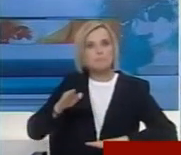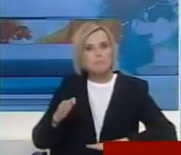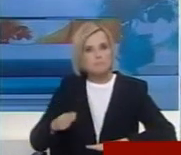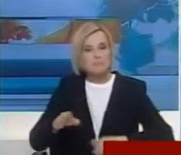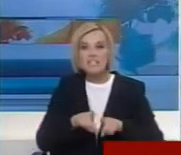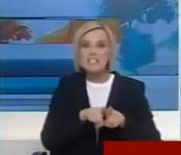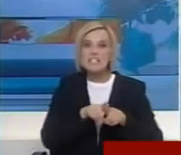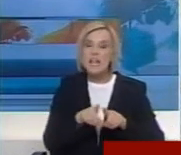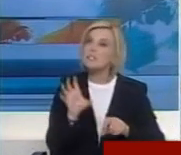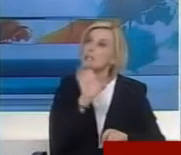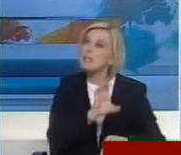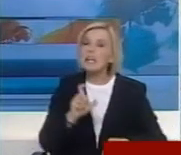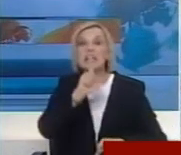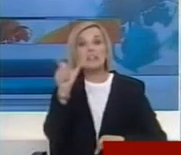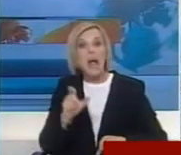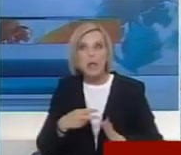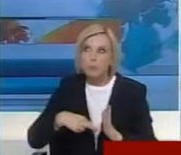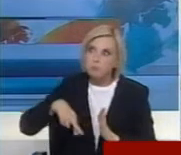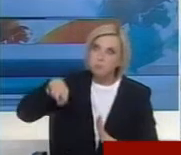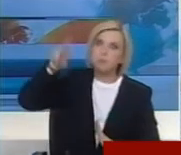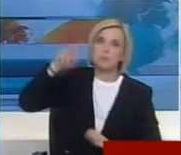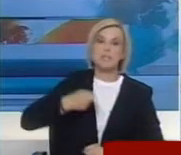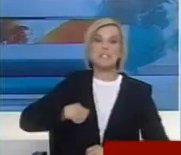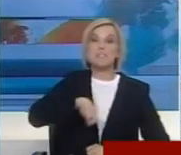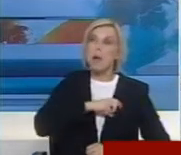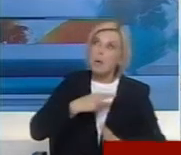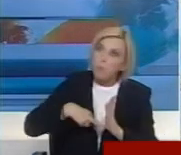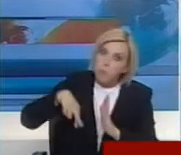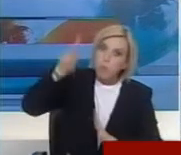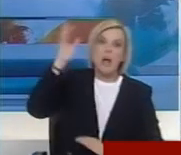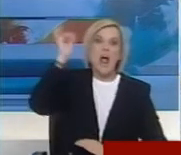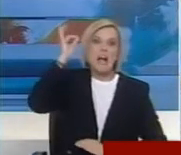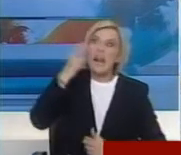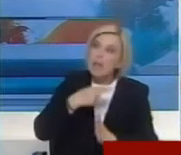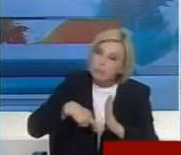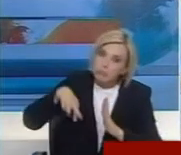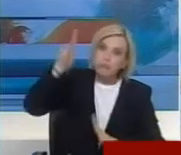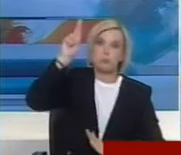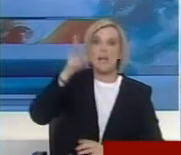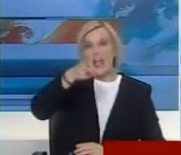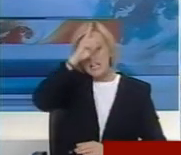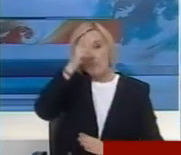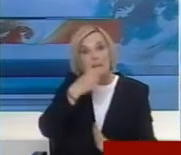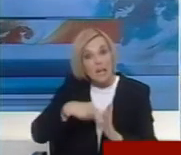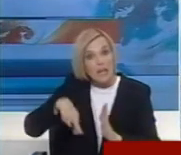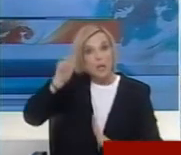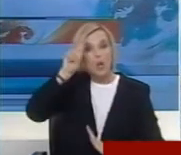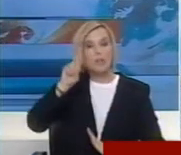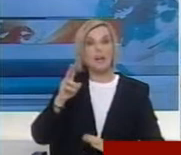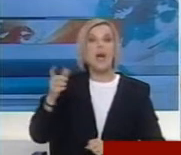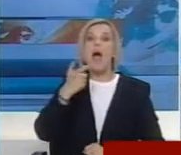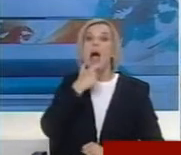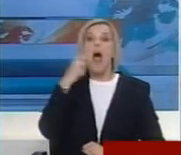κόσμου, όπως η Ιταλία, η Ισπανία, η Γαλλία, η Γερμανία, το